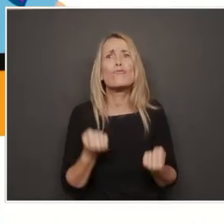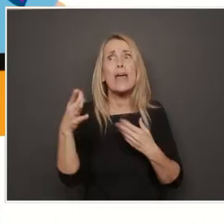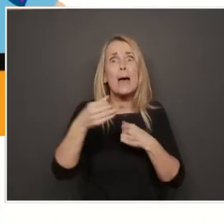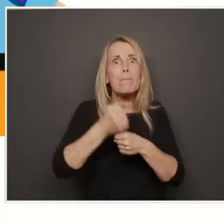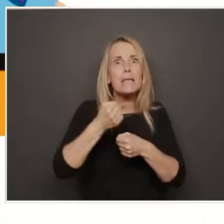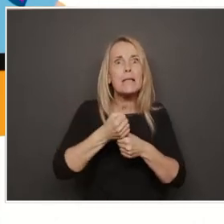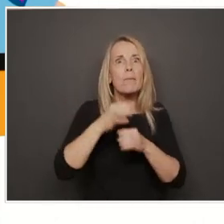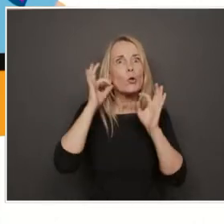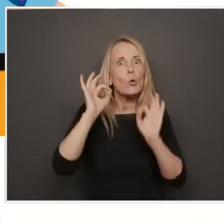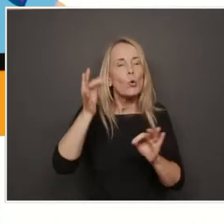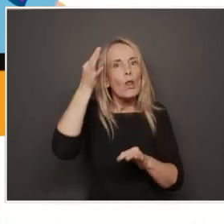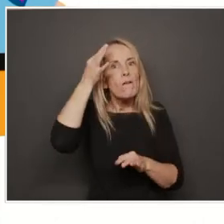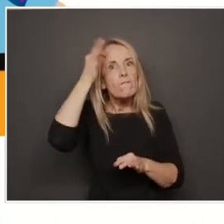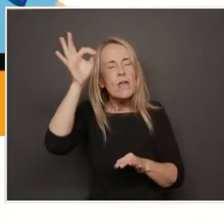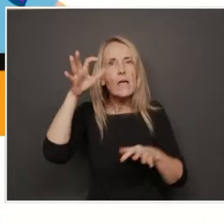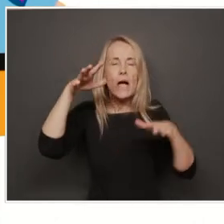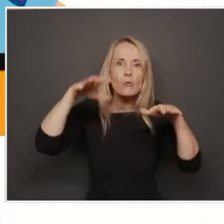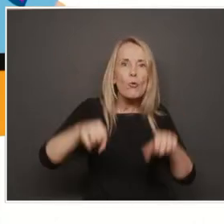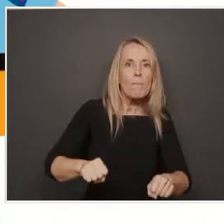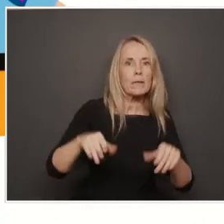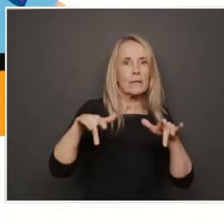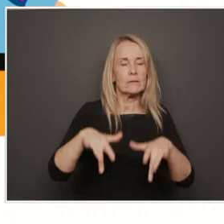ihren Fähigkeiten und Kompetenzen.